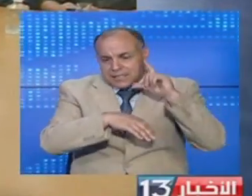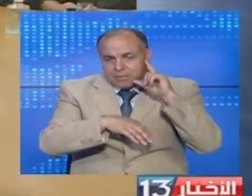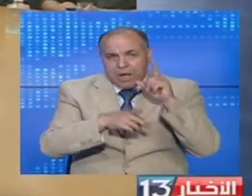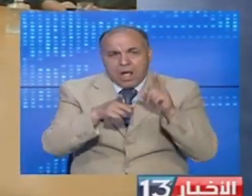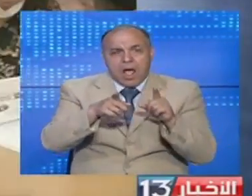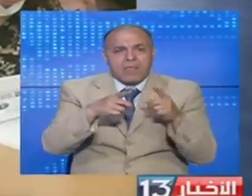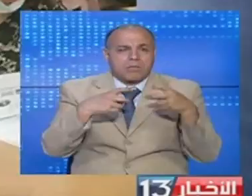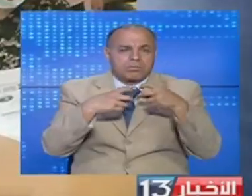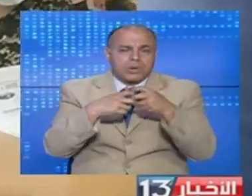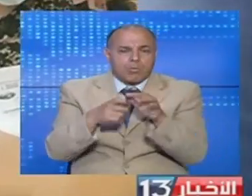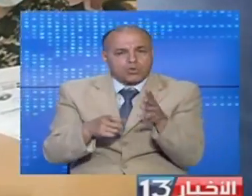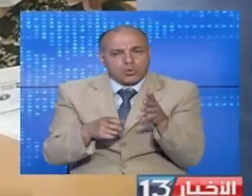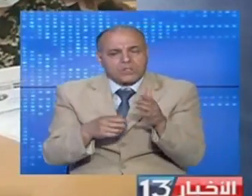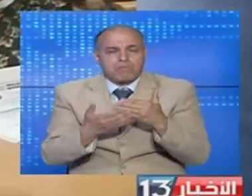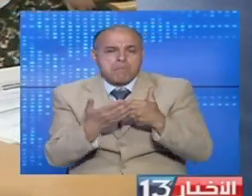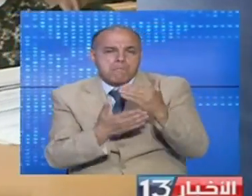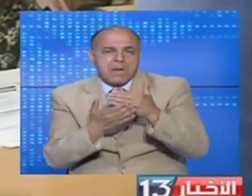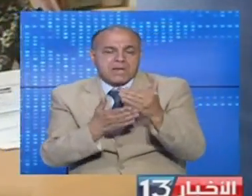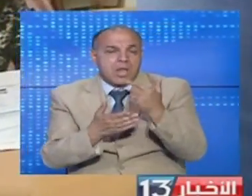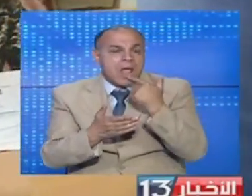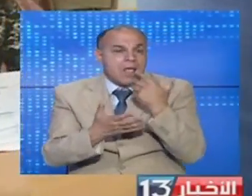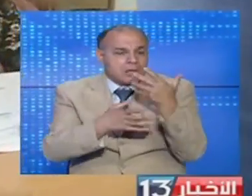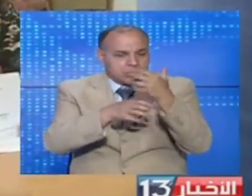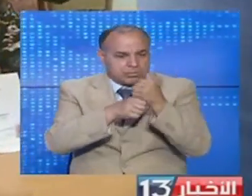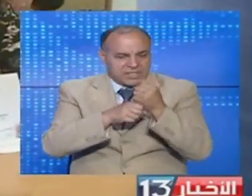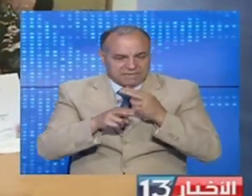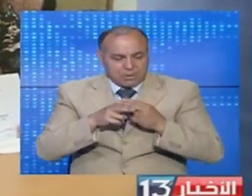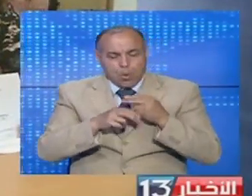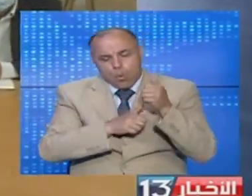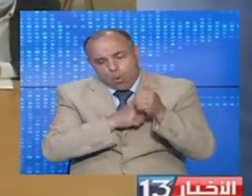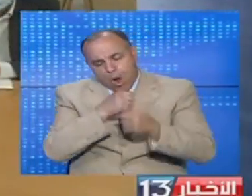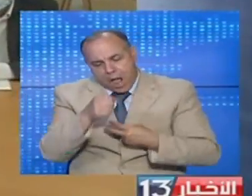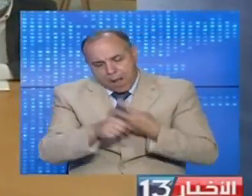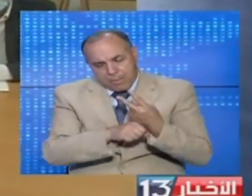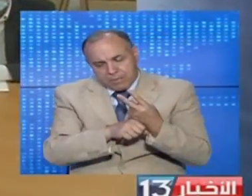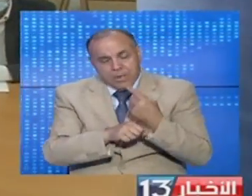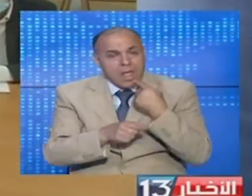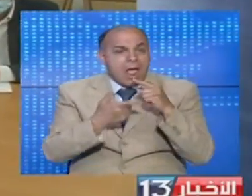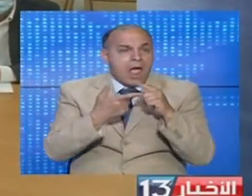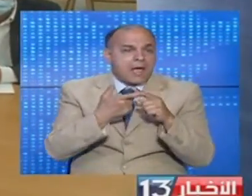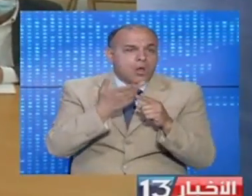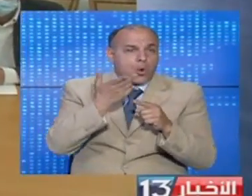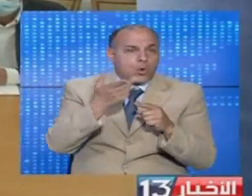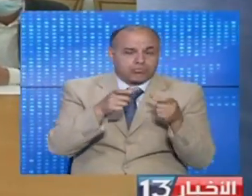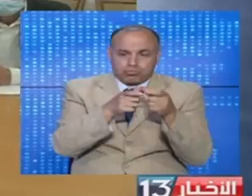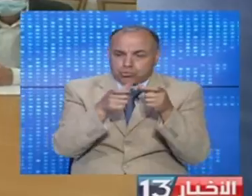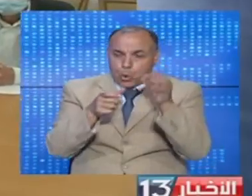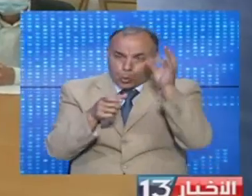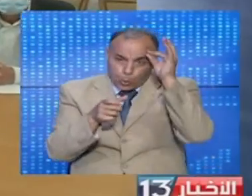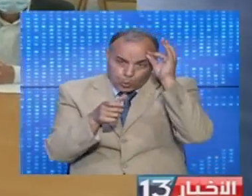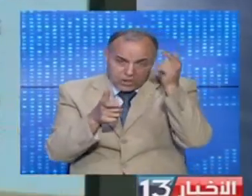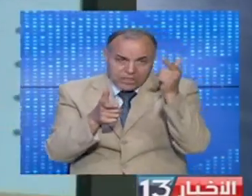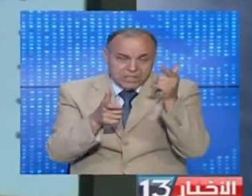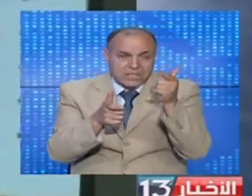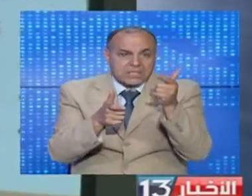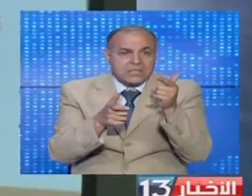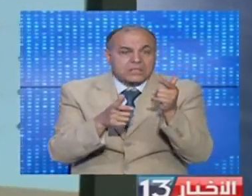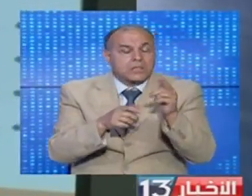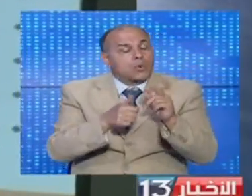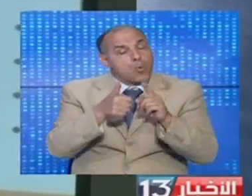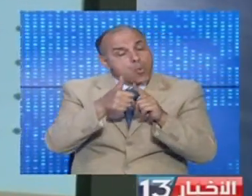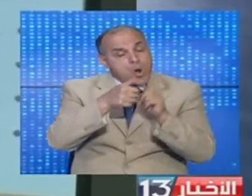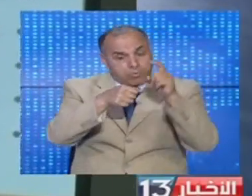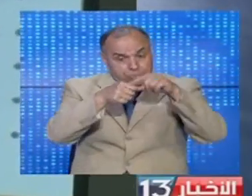ترسلون المتوسط الى البناء الذي تحتضنه استيقظ كل عامين وفتحت في المؤسسات التونسيه بنصيب الاسد في